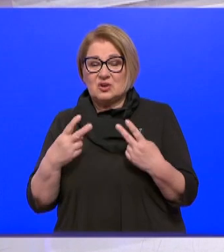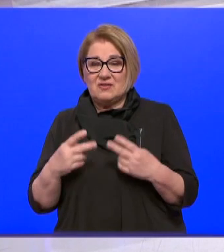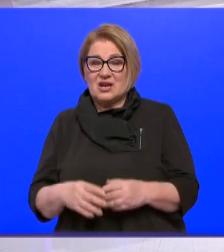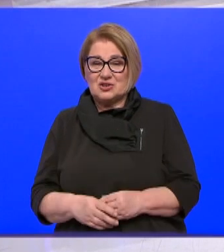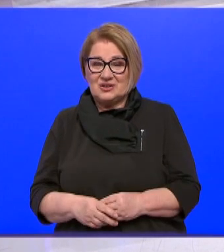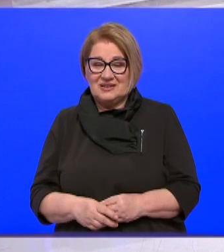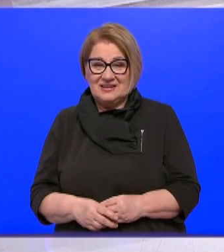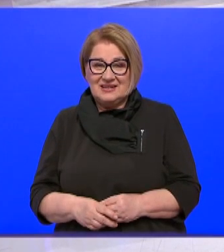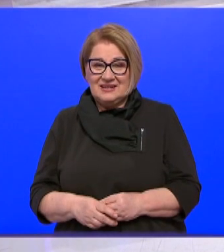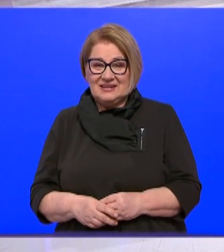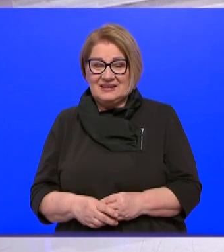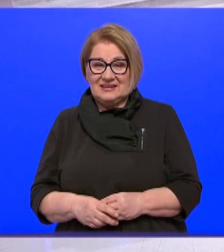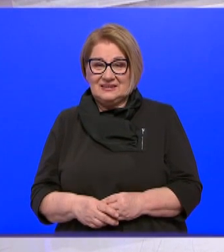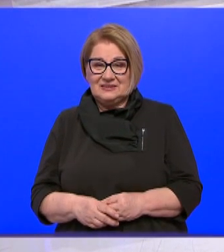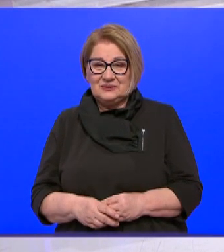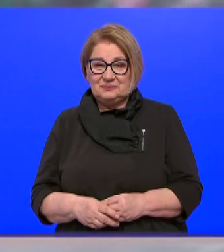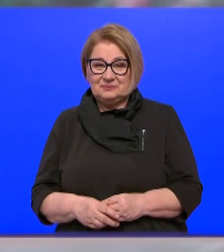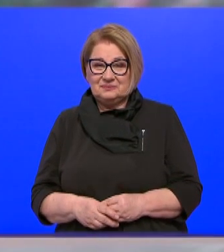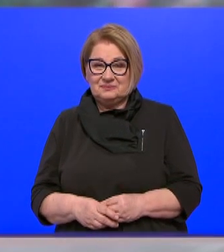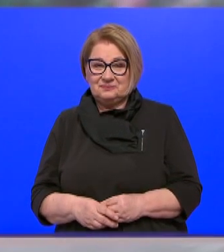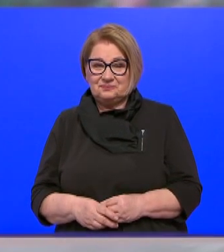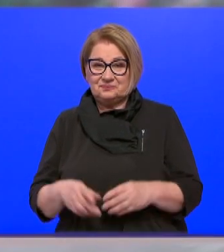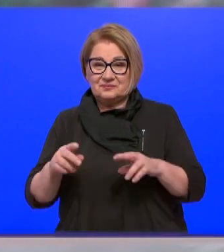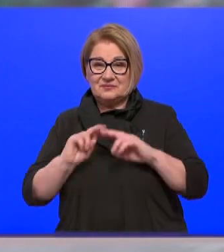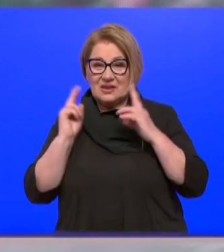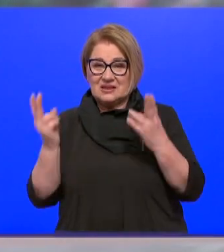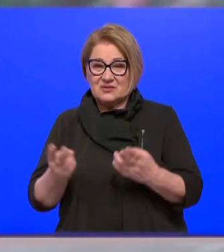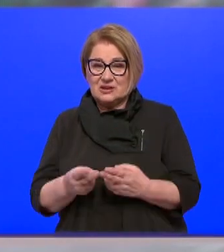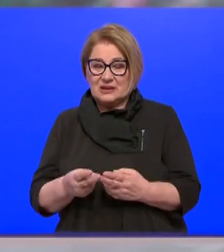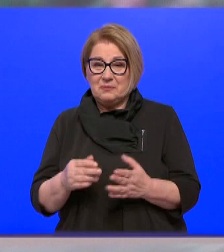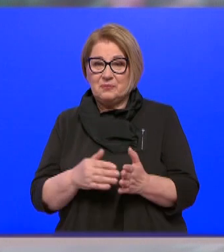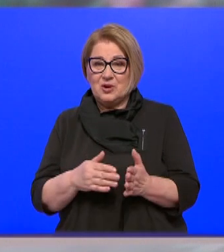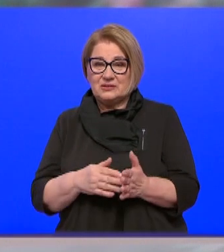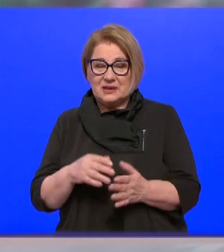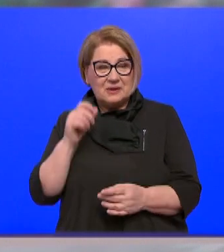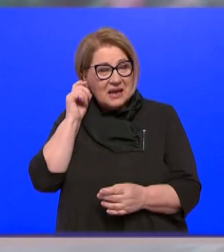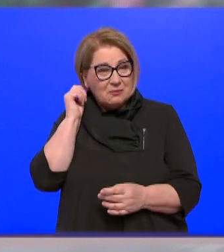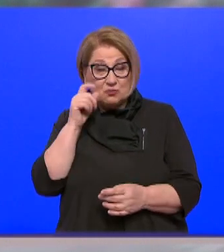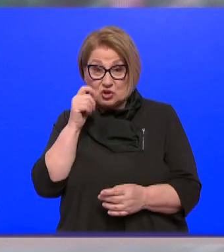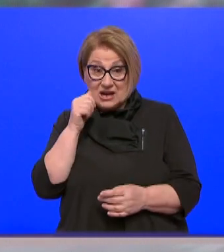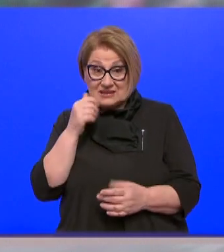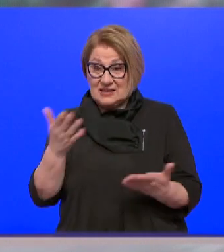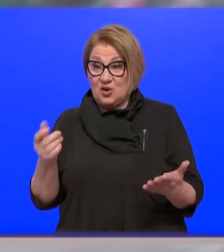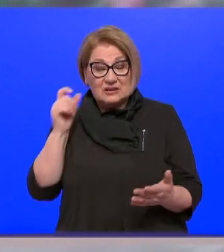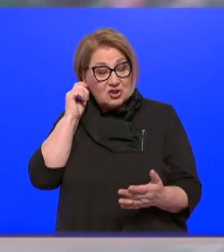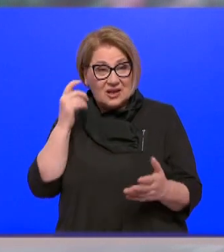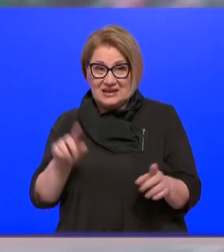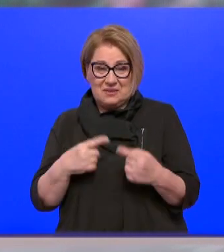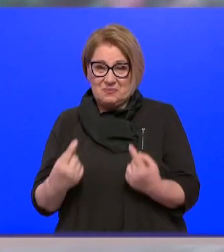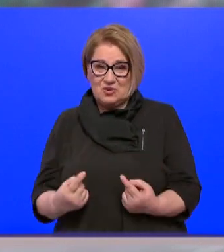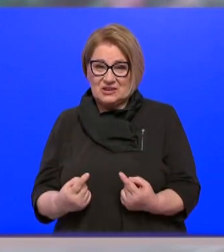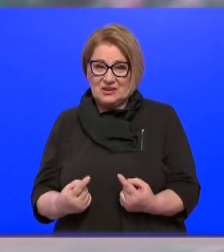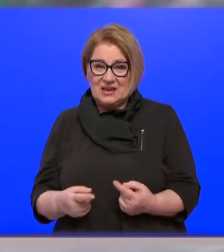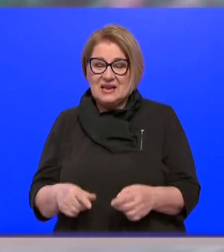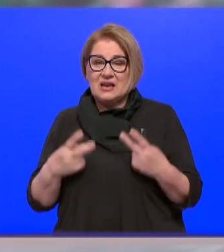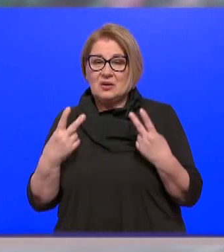misija. Marijana, izvolite vi. Da su ovom svijetu potrebni samo muškarci, onda žena ne bi niti bilo. Zato ja mislim